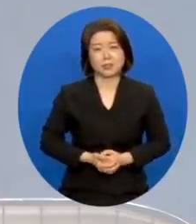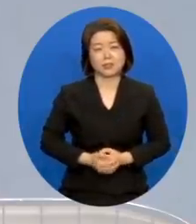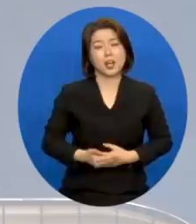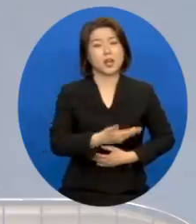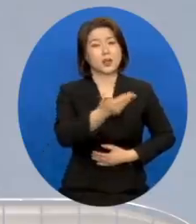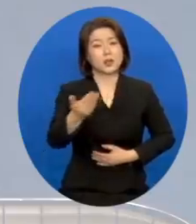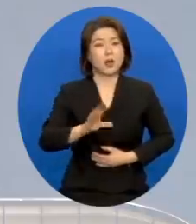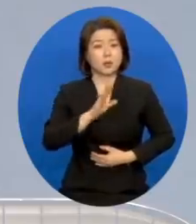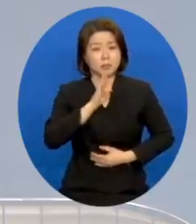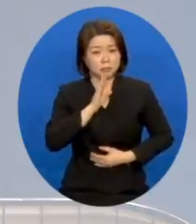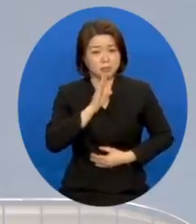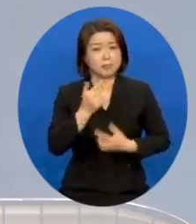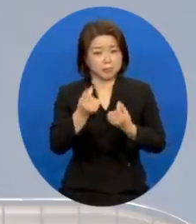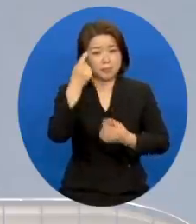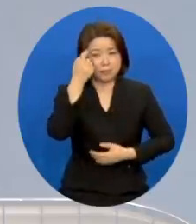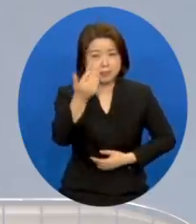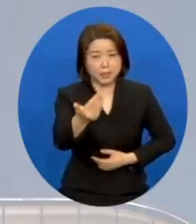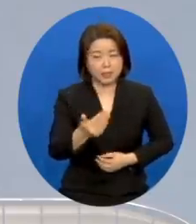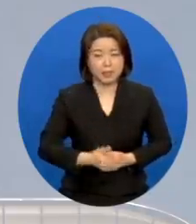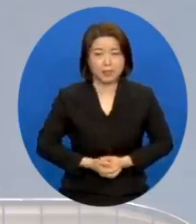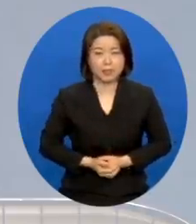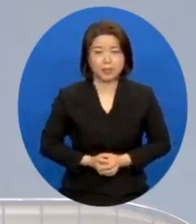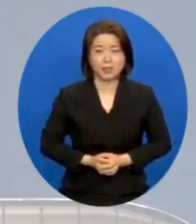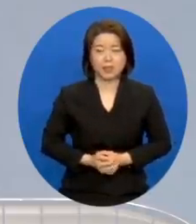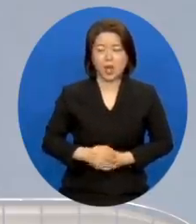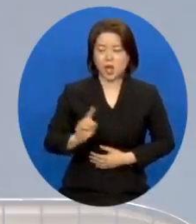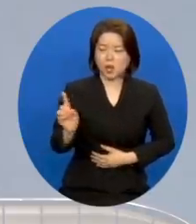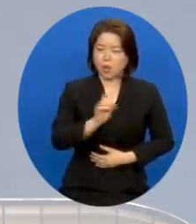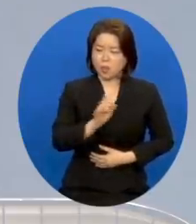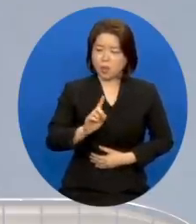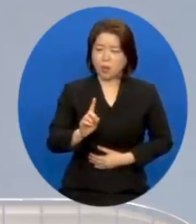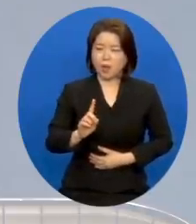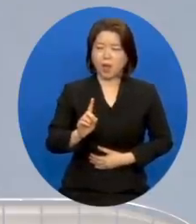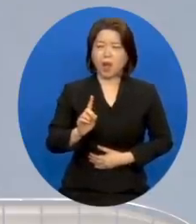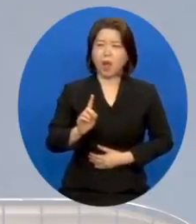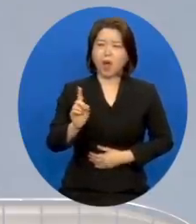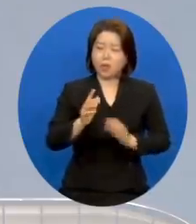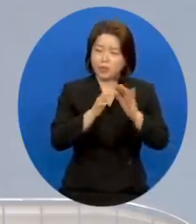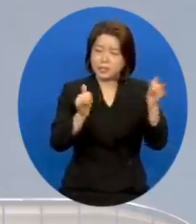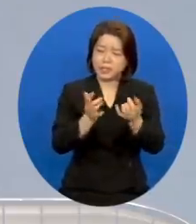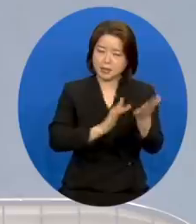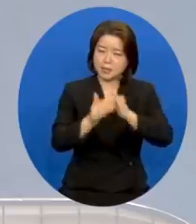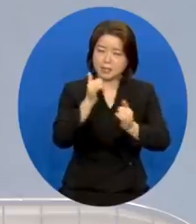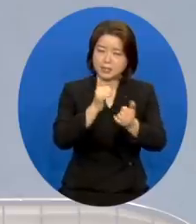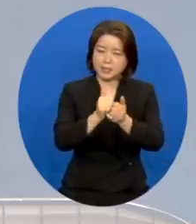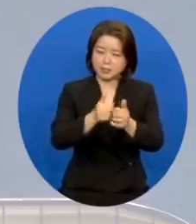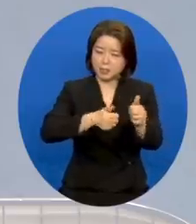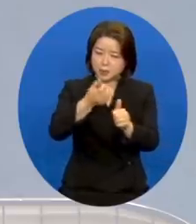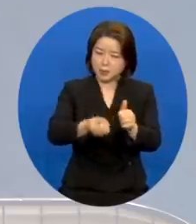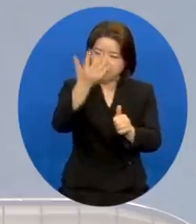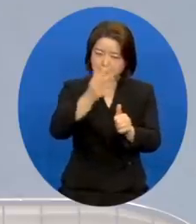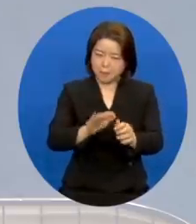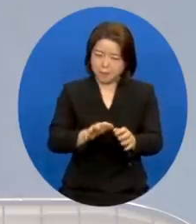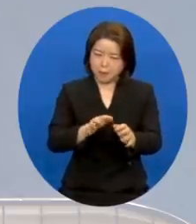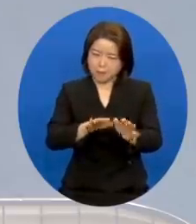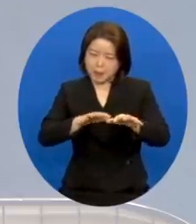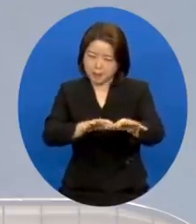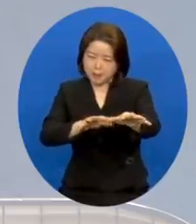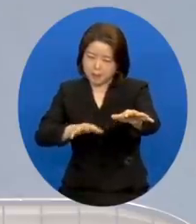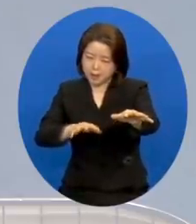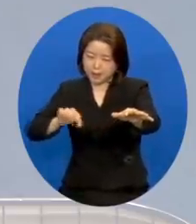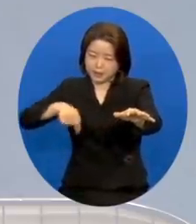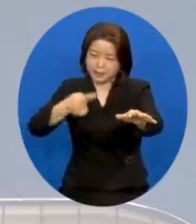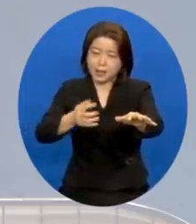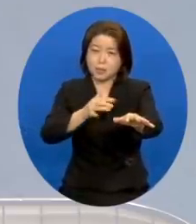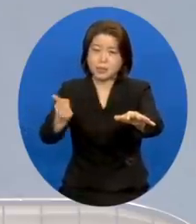여러분은 정말 그렇습니까 소치 어떤 사람이 예수님의 개선 행렬에 잡냐 는 그 사람이지요